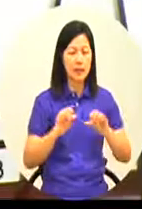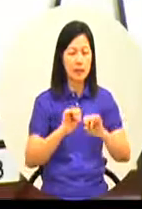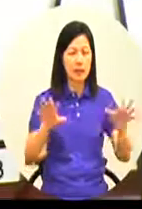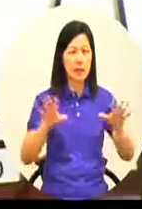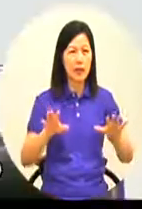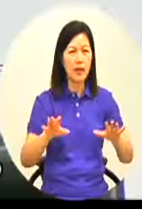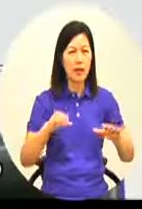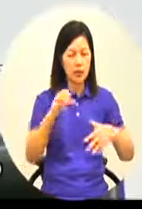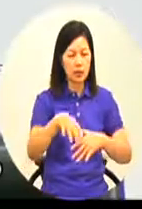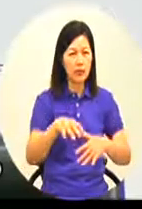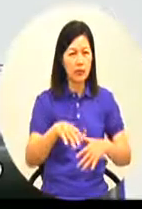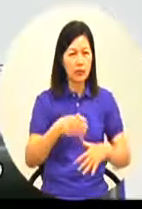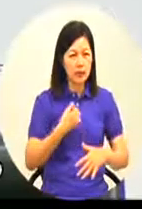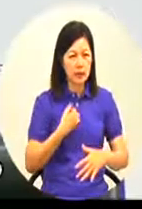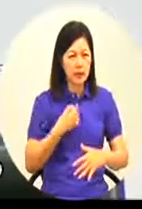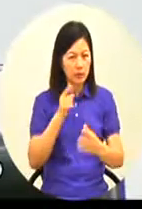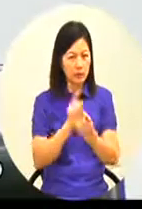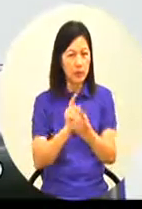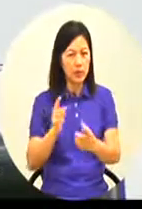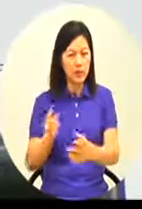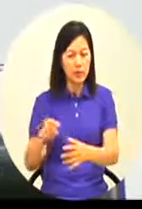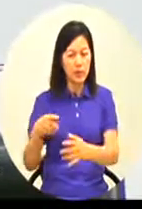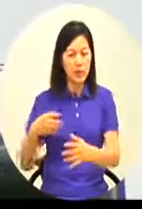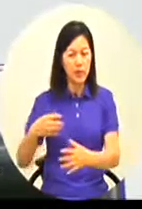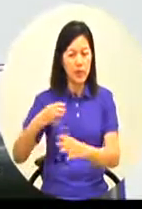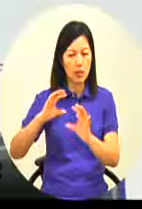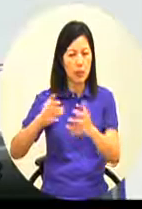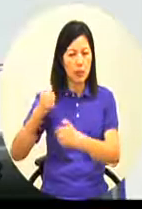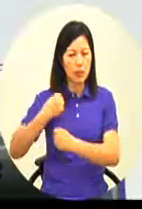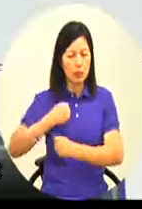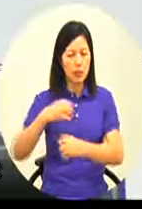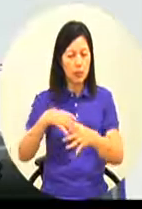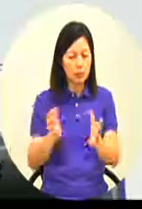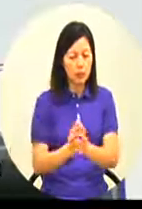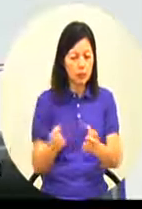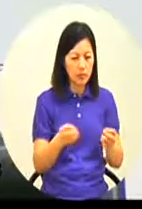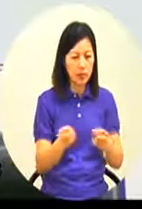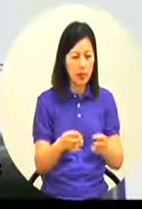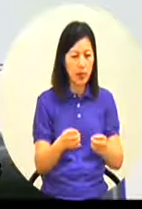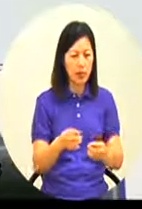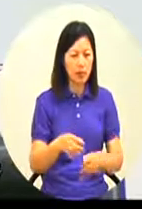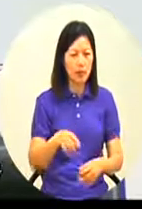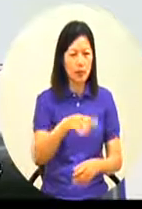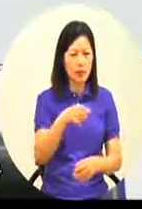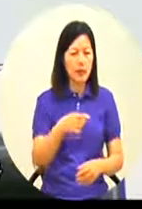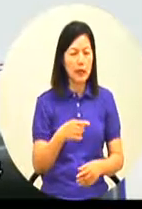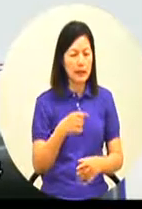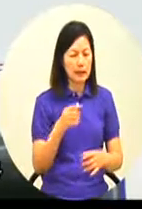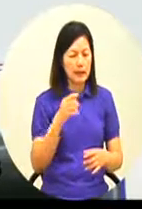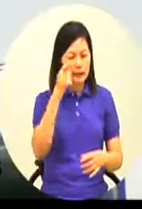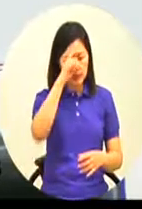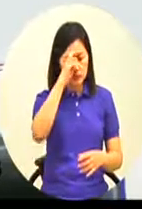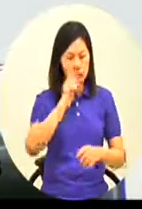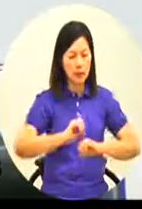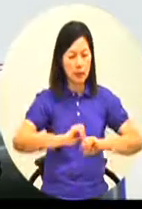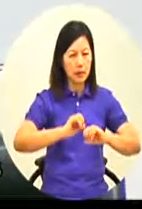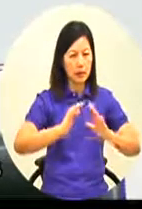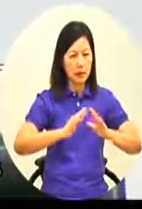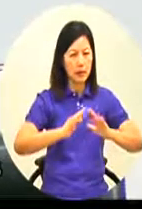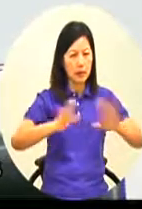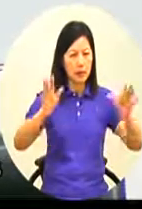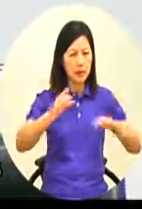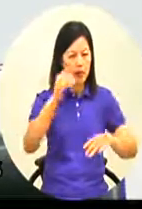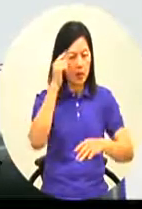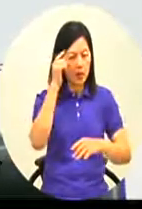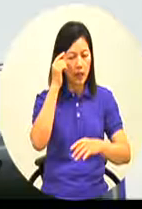器可以来对付国防部，我希望督发局也可以做这一方面的思考。那另外其实公务部门